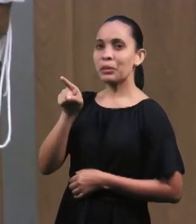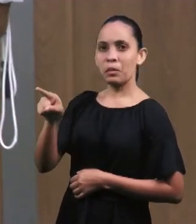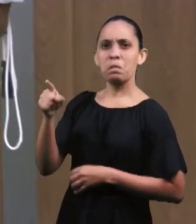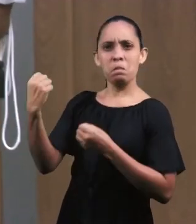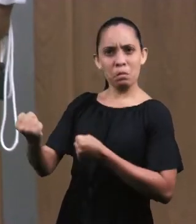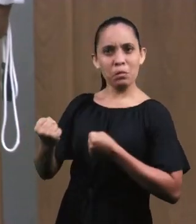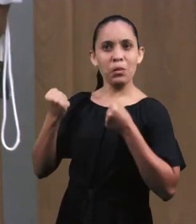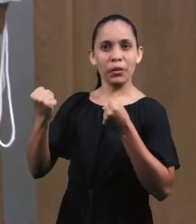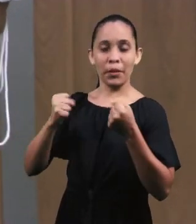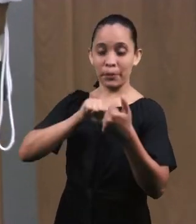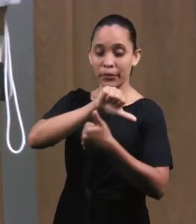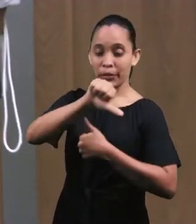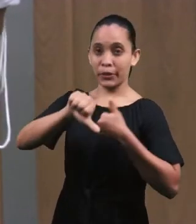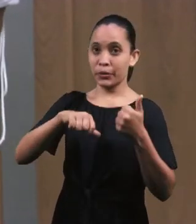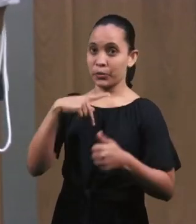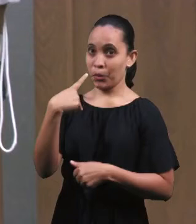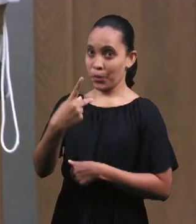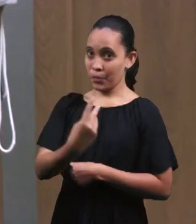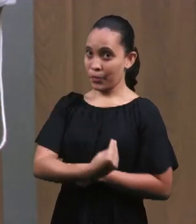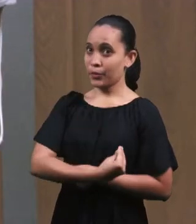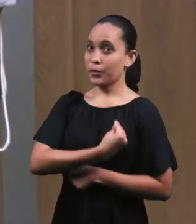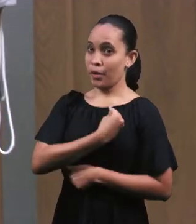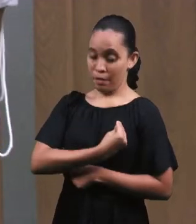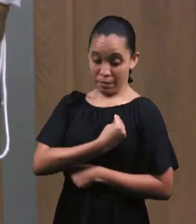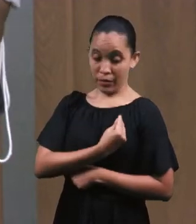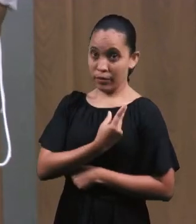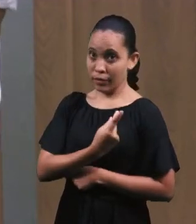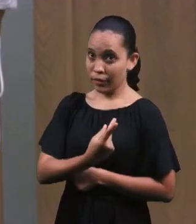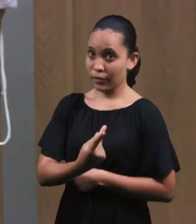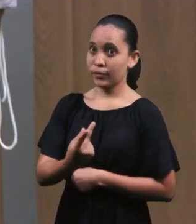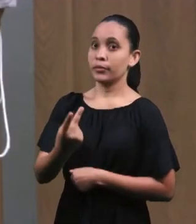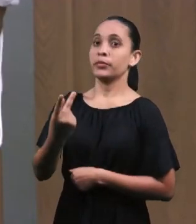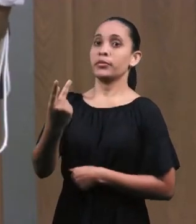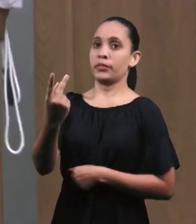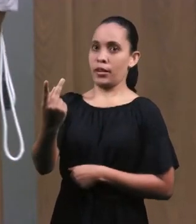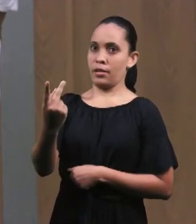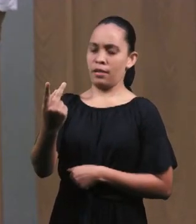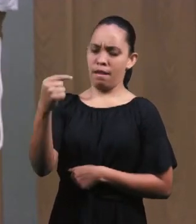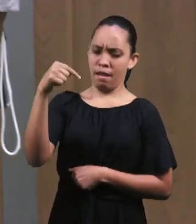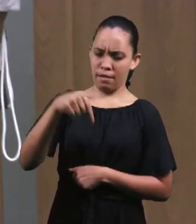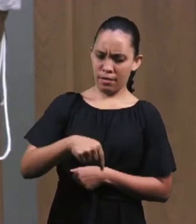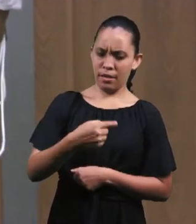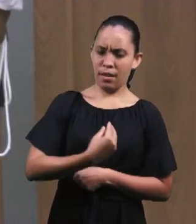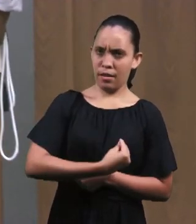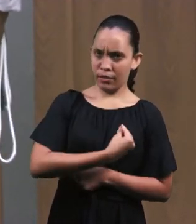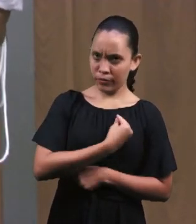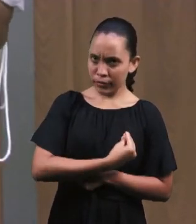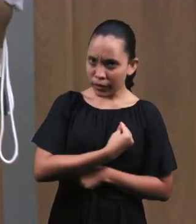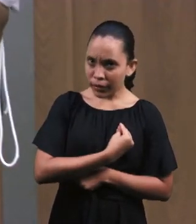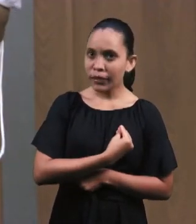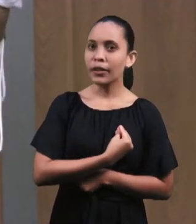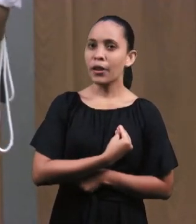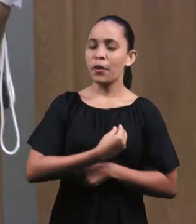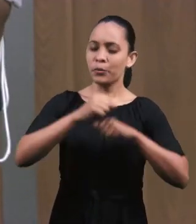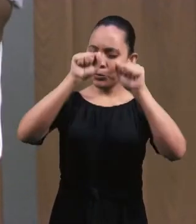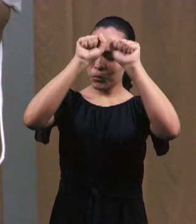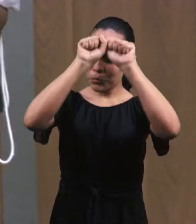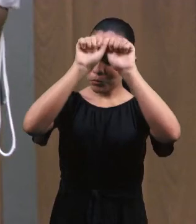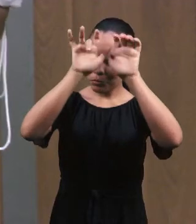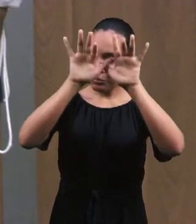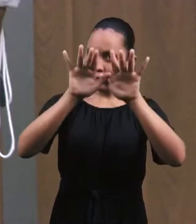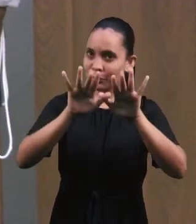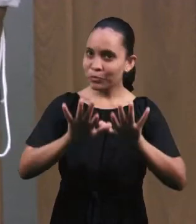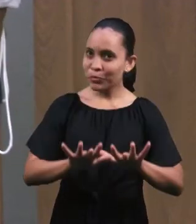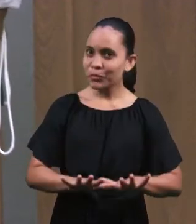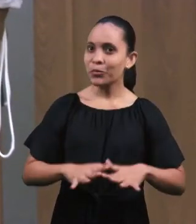vie. Celui qui est capable de vous donner la vie éternelle ici dans cette vie 100 fois plus, la vie avec abondance,